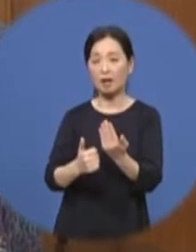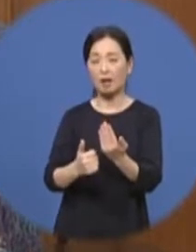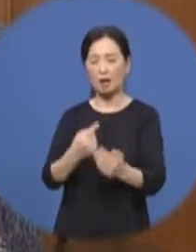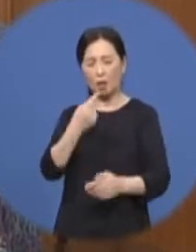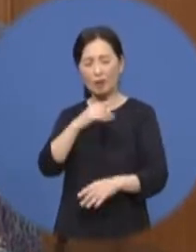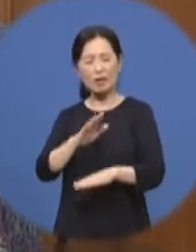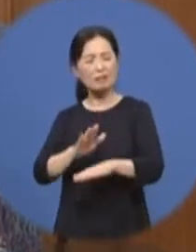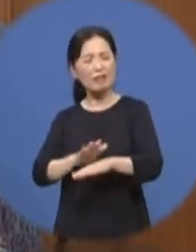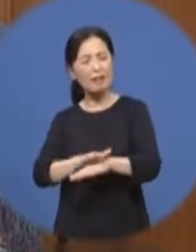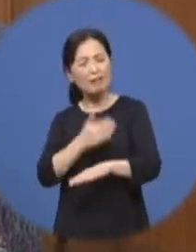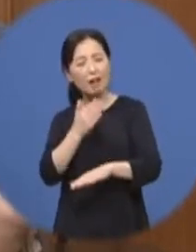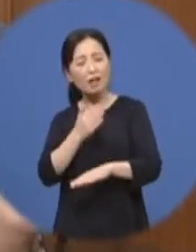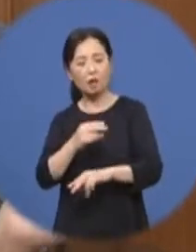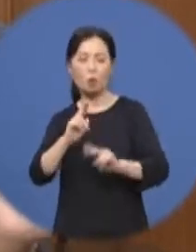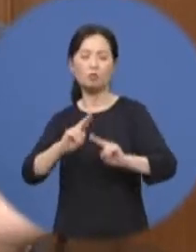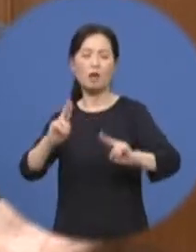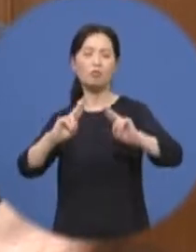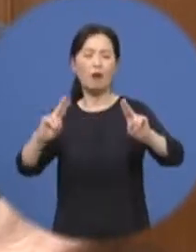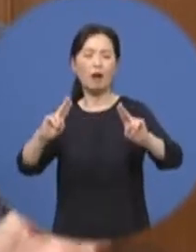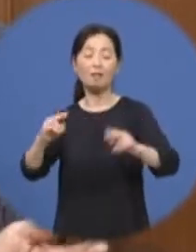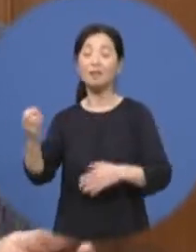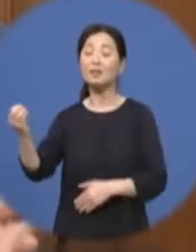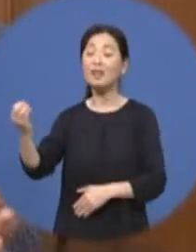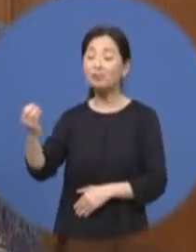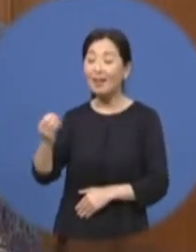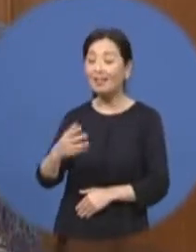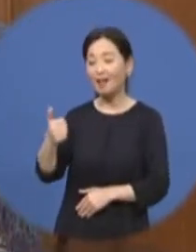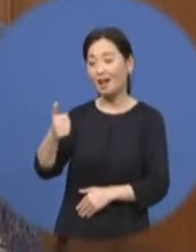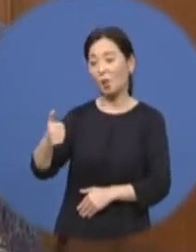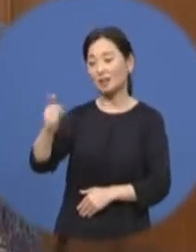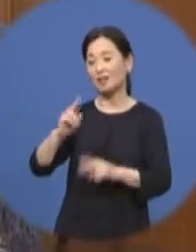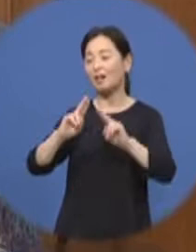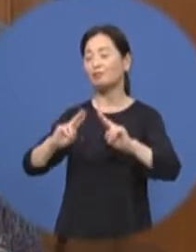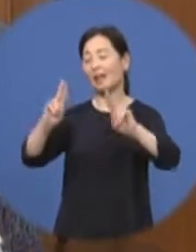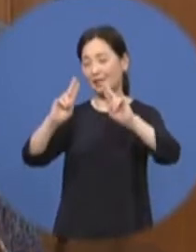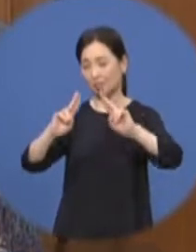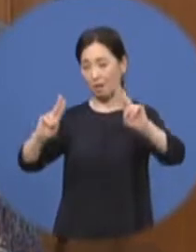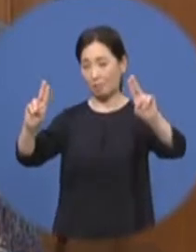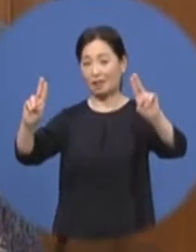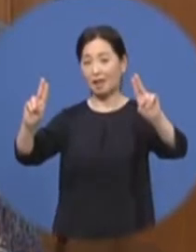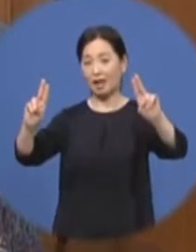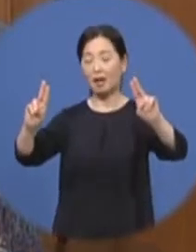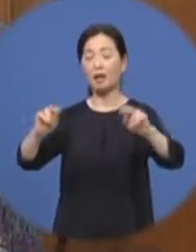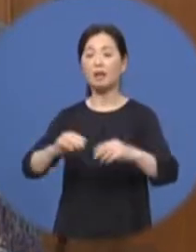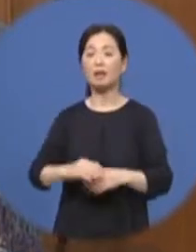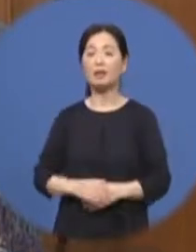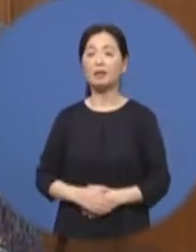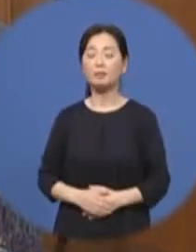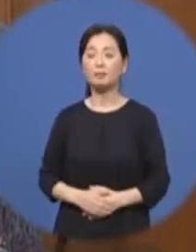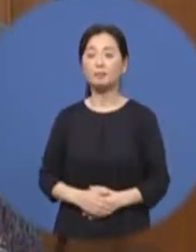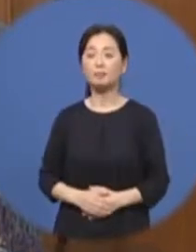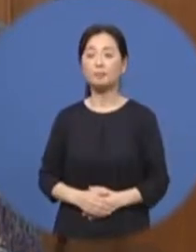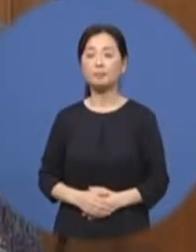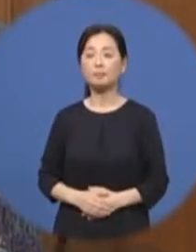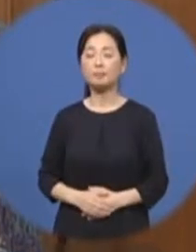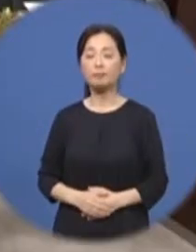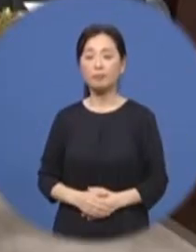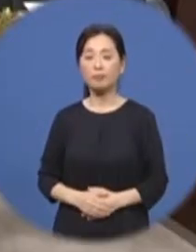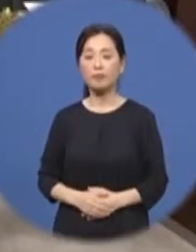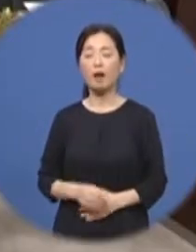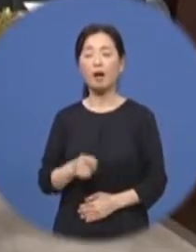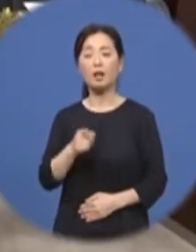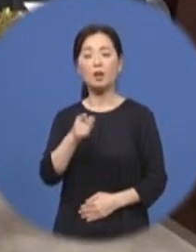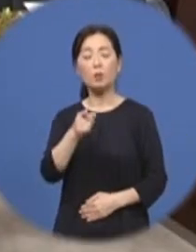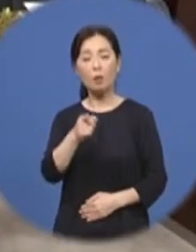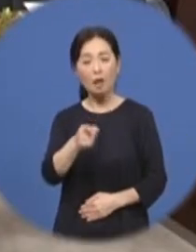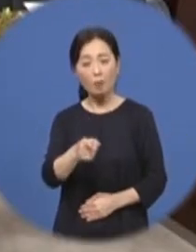くそなんやけど歌ったる言って横で歌ってもらいながら、その意味を紐解いて、そしてあこれは